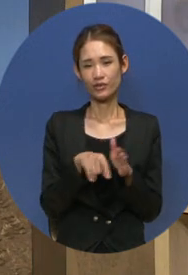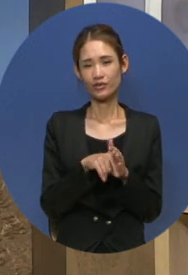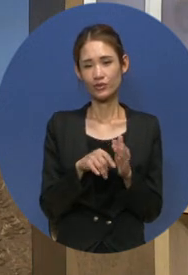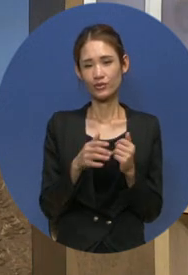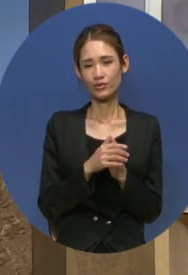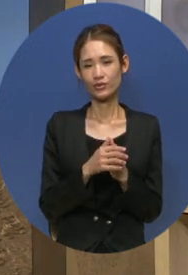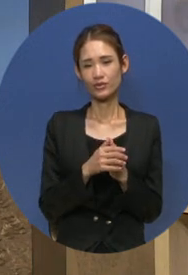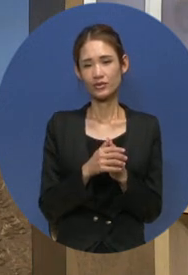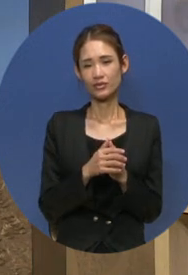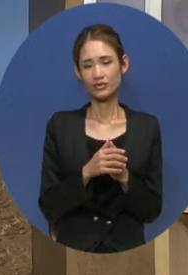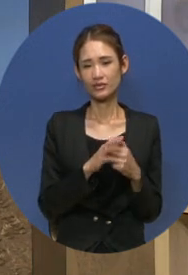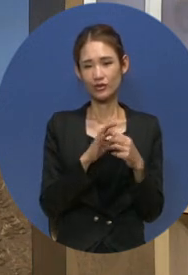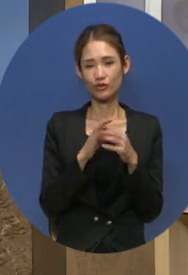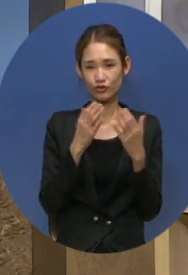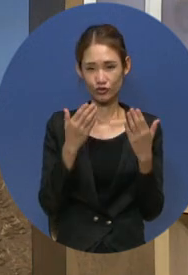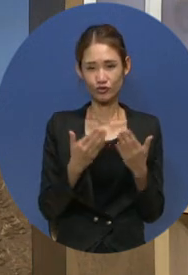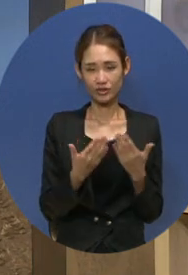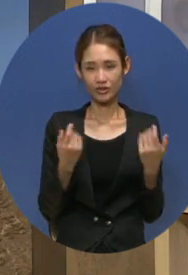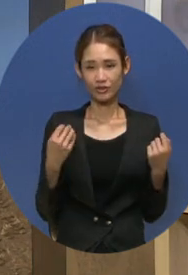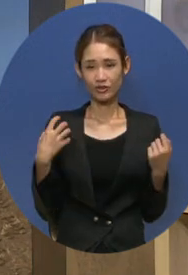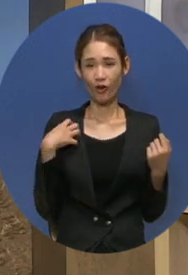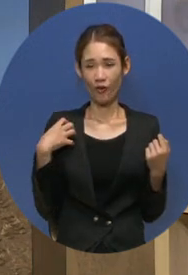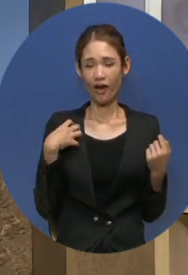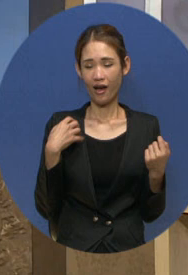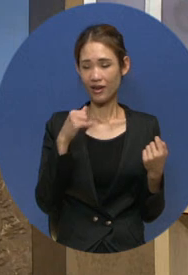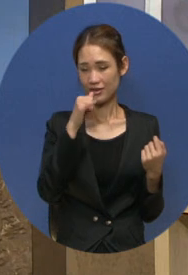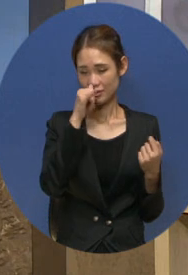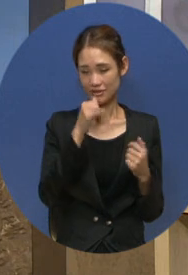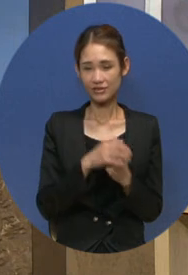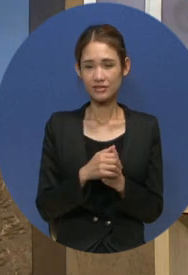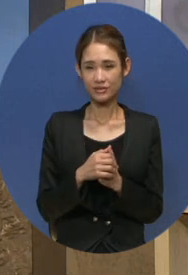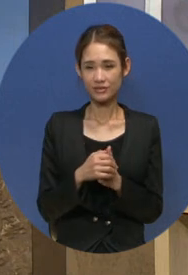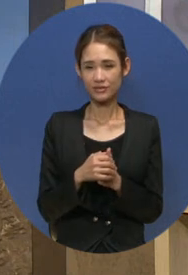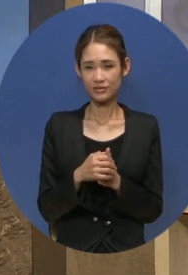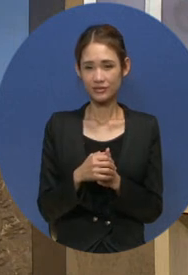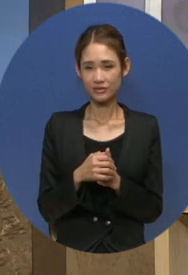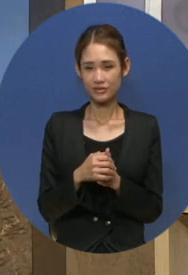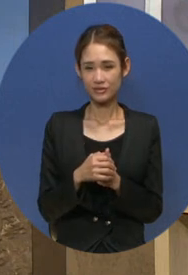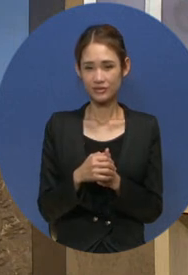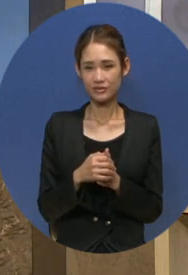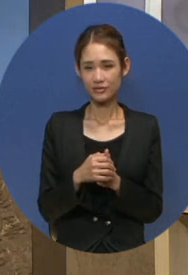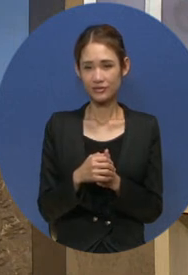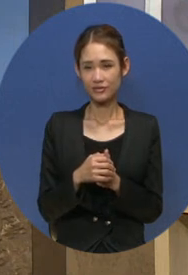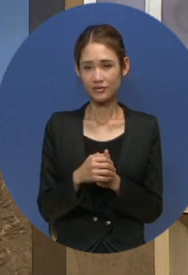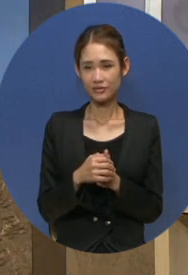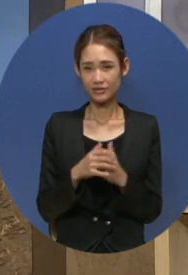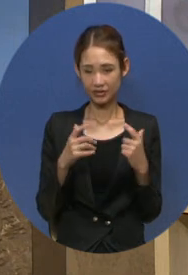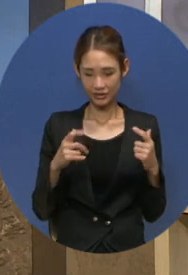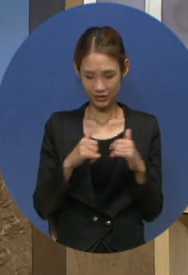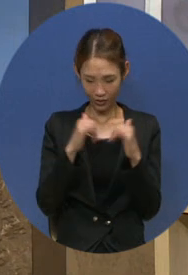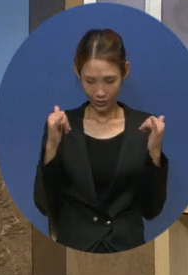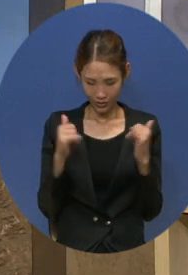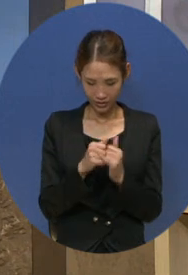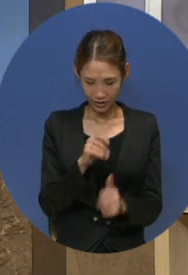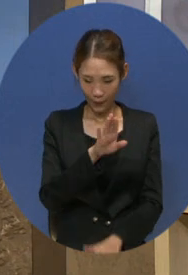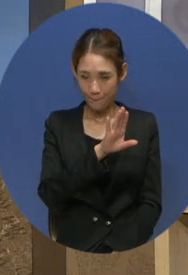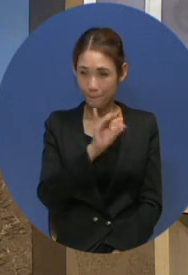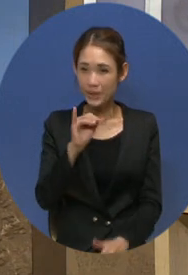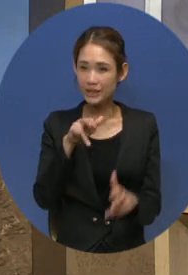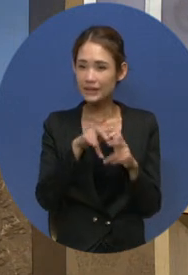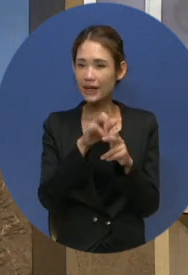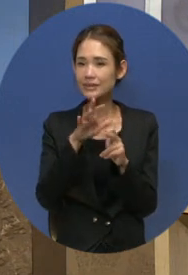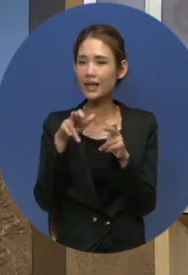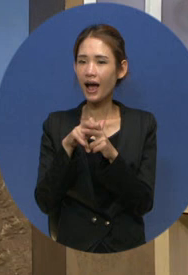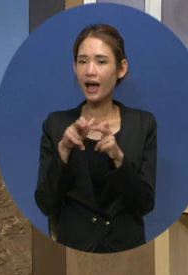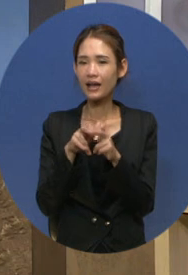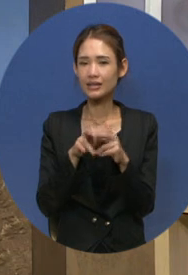분들을 위해서도 그렇고 좀 이어주는 그런 역할도 하고 계시더라고요. 지역사회에서 비장애인과